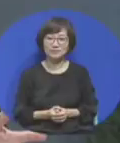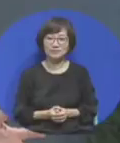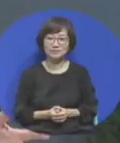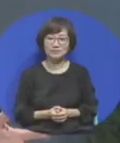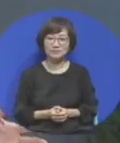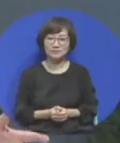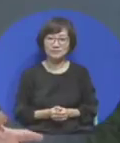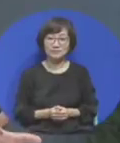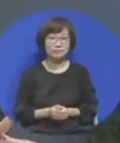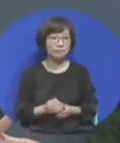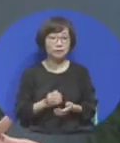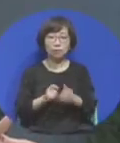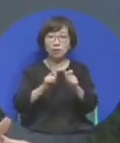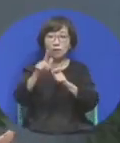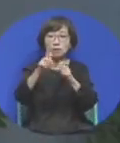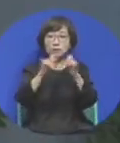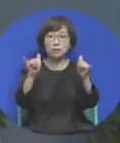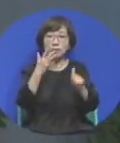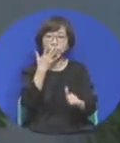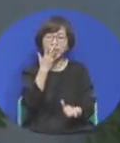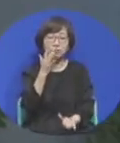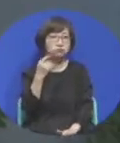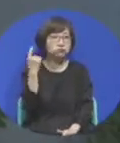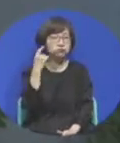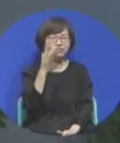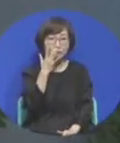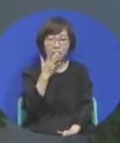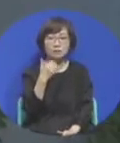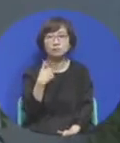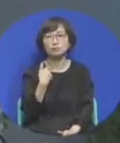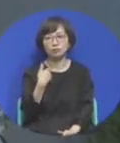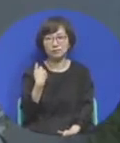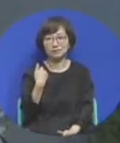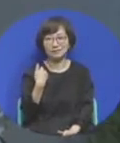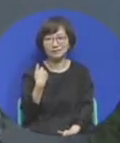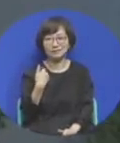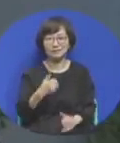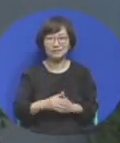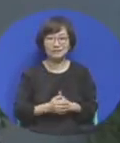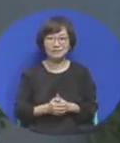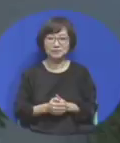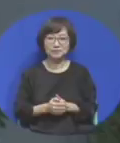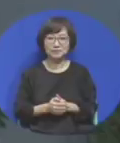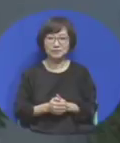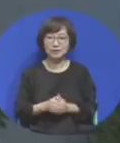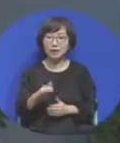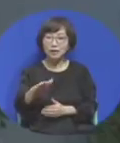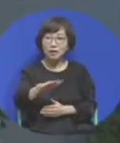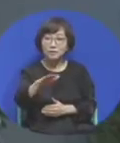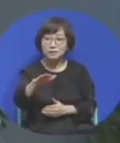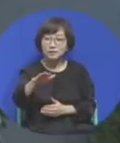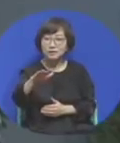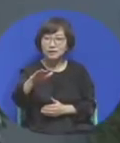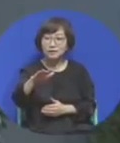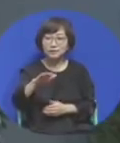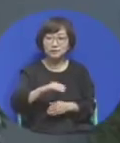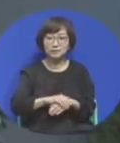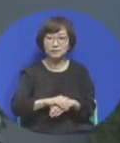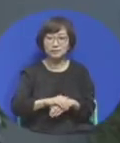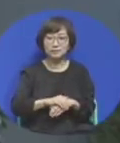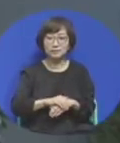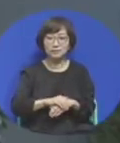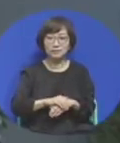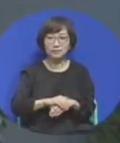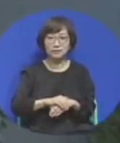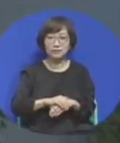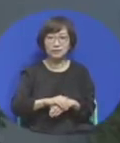못 알아들었죠 이게 다. Of course, nobody understood those words. 여러분 예배는 어마어마한 겁니다. 예배 오셔가지고요 그런 이유가 없으면 말로